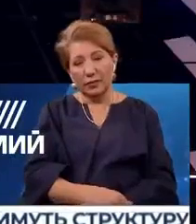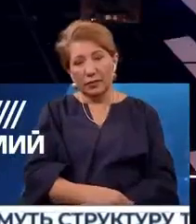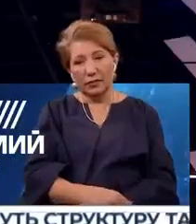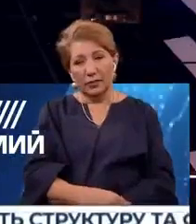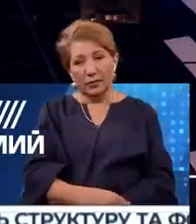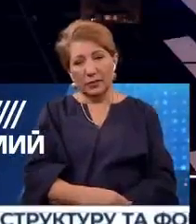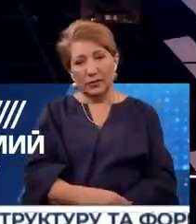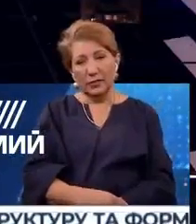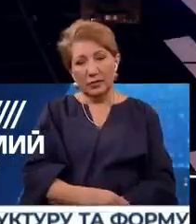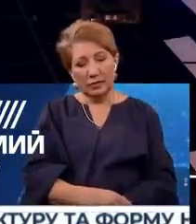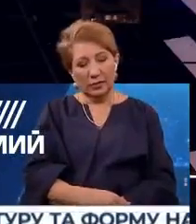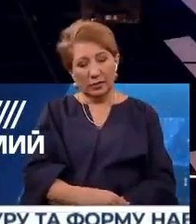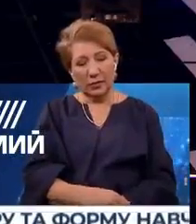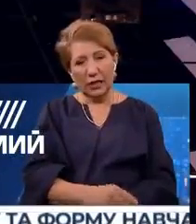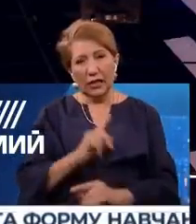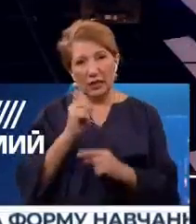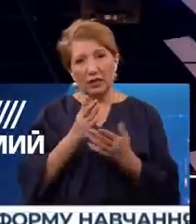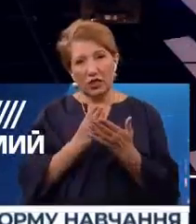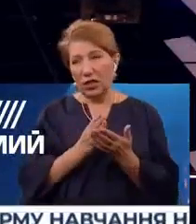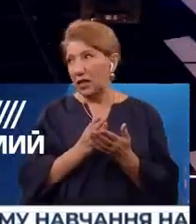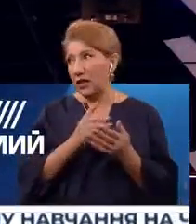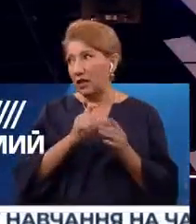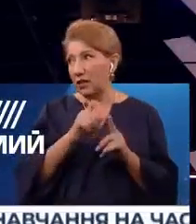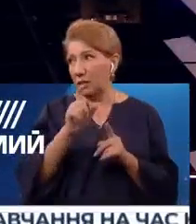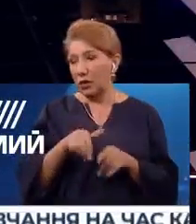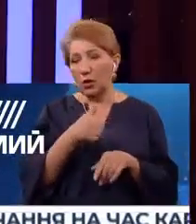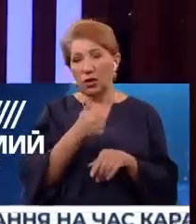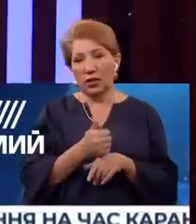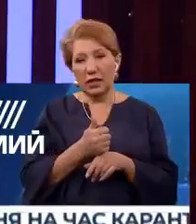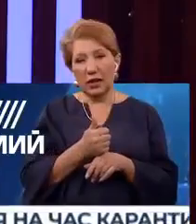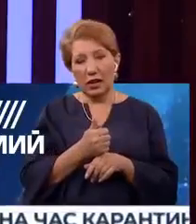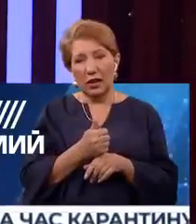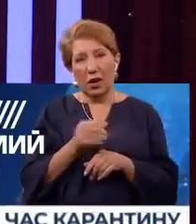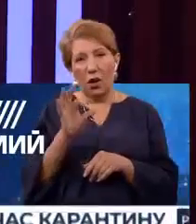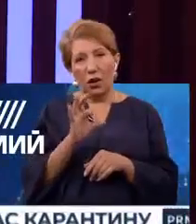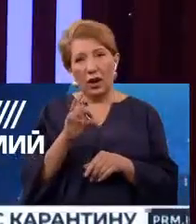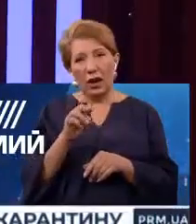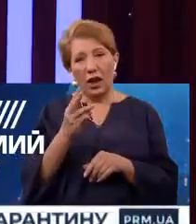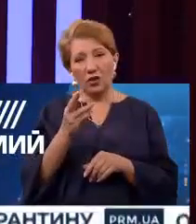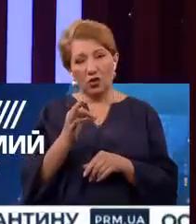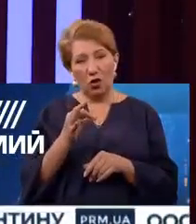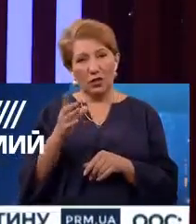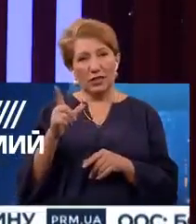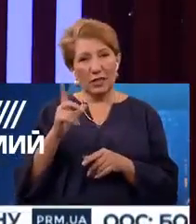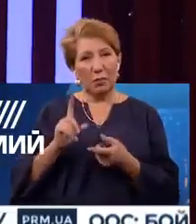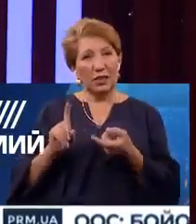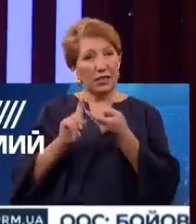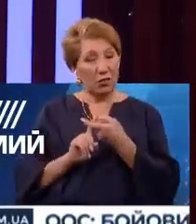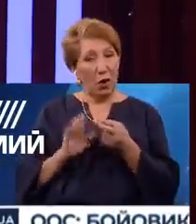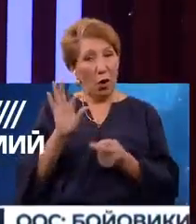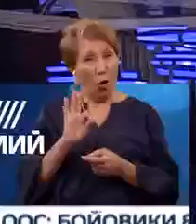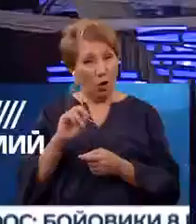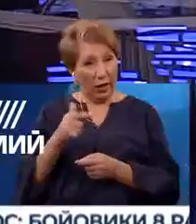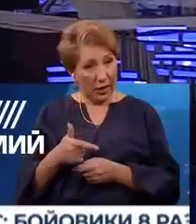Про те, як годувати країну, ви знаєте, завжди є відповіді у лідера радикальної партії Олега Ляшка. Він з нами на зв'язку. Пане